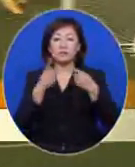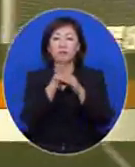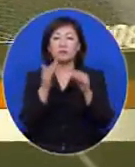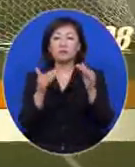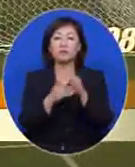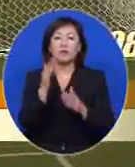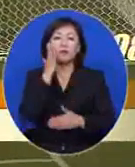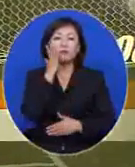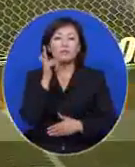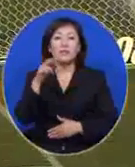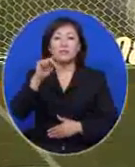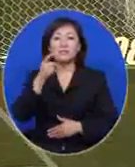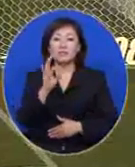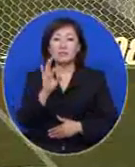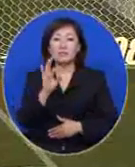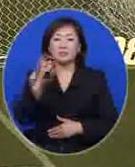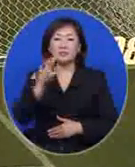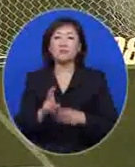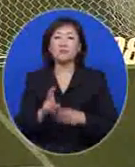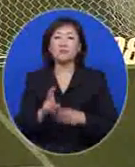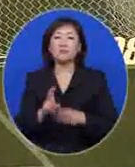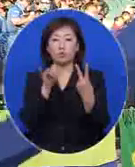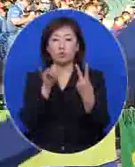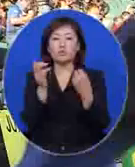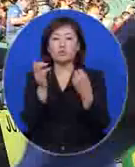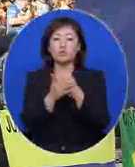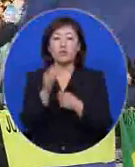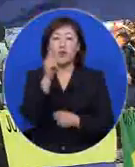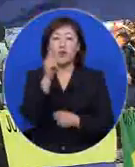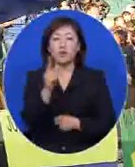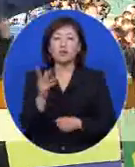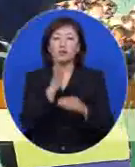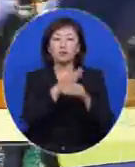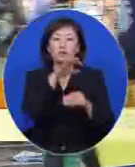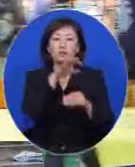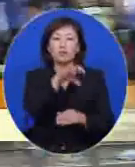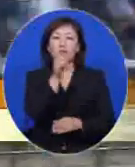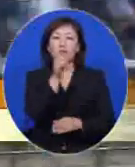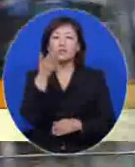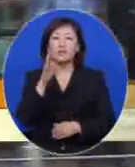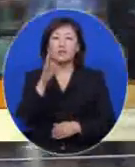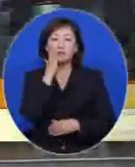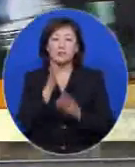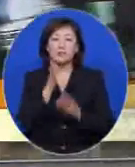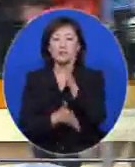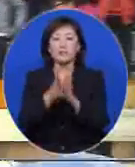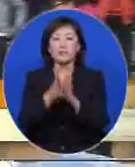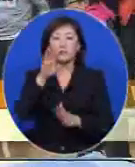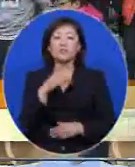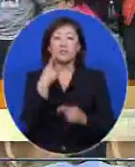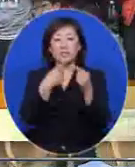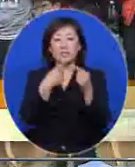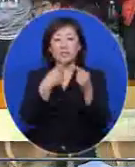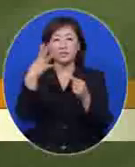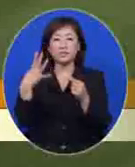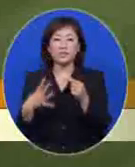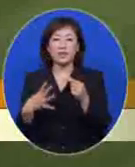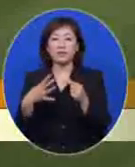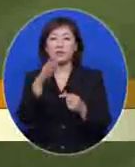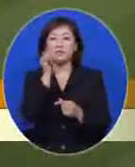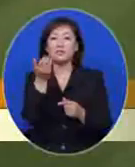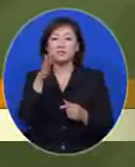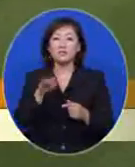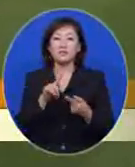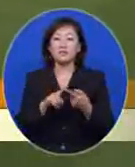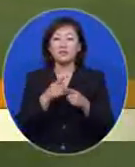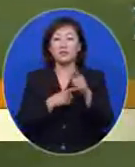울산과 성남뿐. 그러나 성남의 K리그 성적은 중위권인 반면 울산은 1위에서 4위로 밀려나긴 했어도